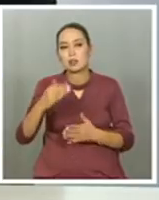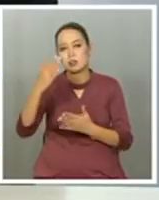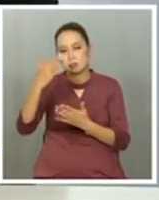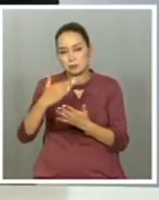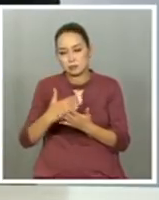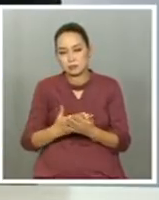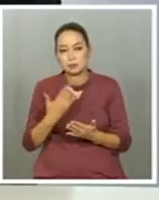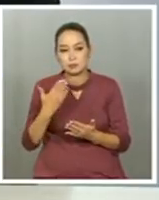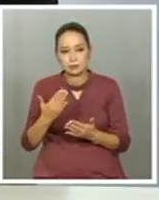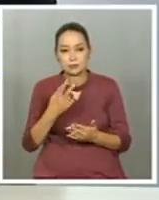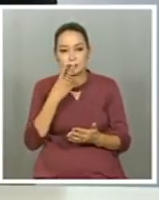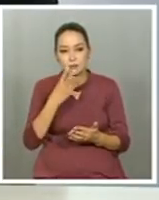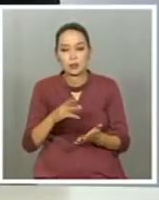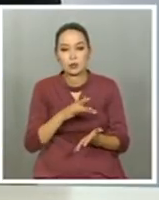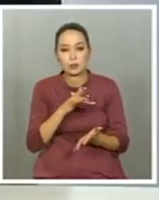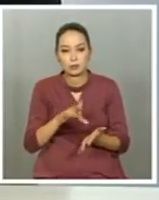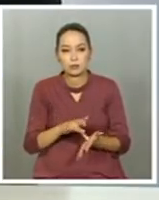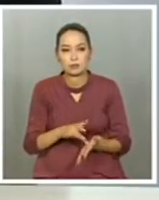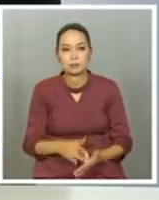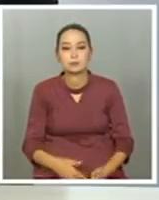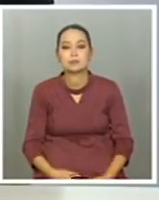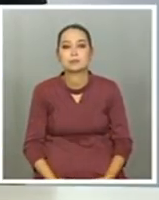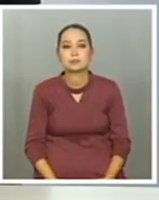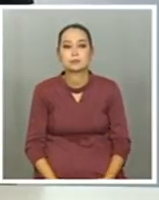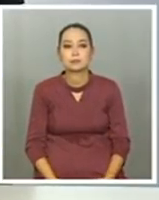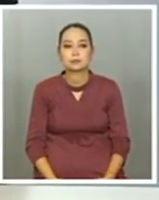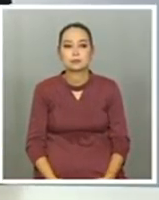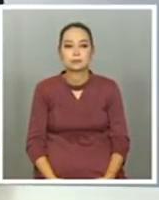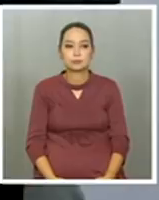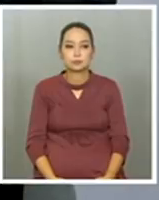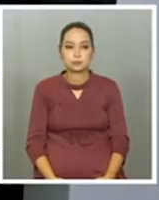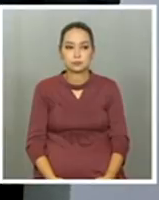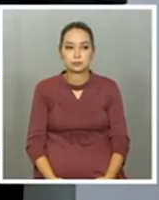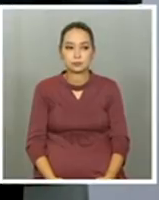Марқагөл, Наурызым және Үстірт.